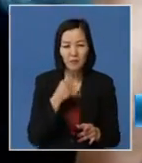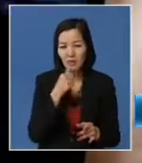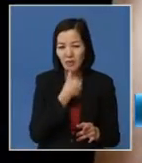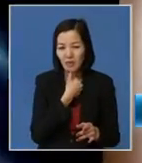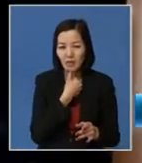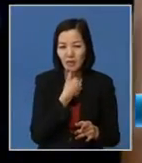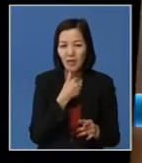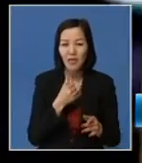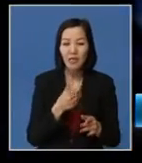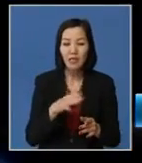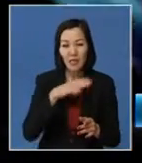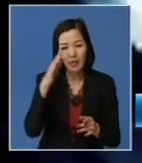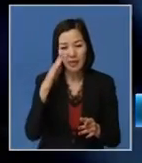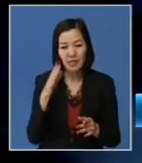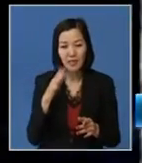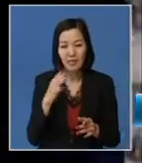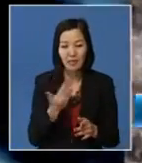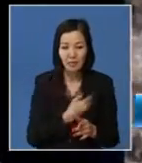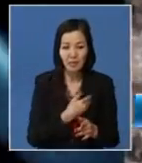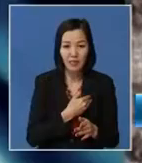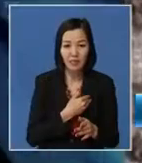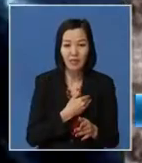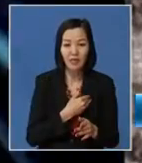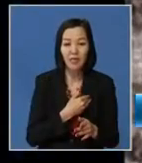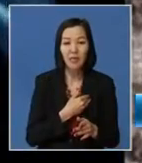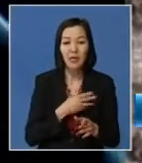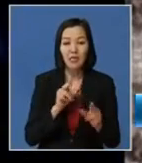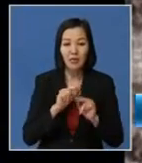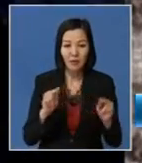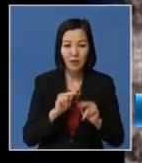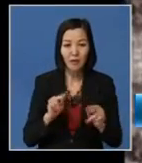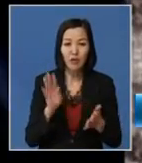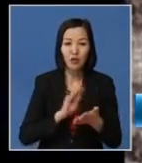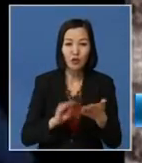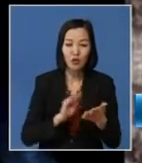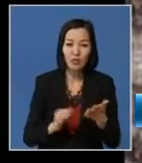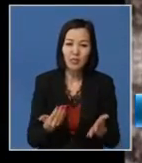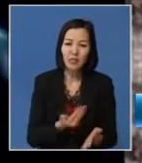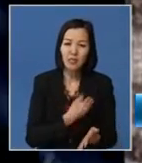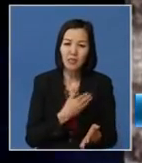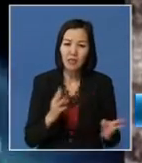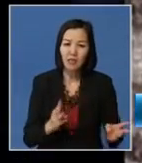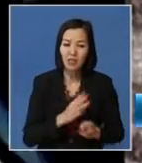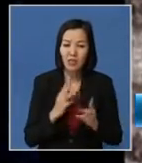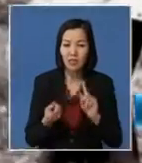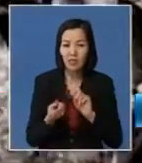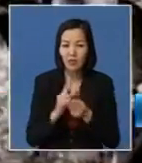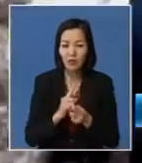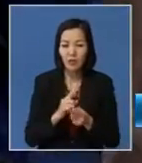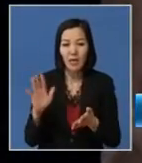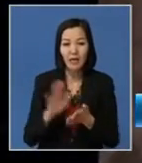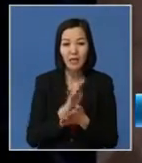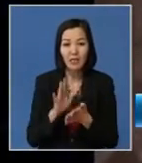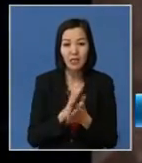Диплом алысымен Сархандағы Островский мектебінде 7 күн сабақ береді. Журналистикаға ынта ықыласы артып, аудандық газетке жұмысқа